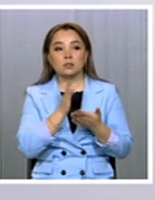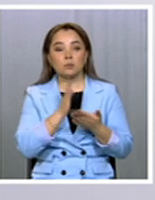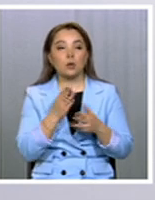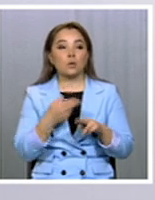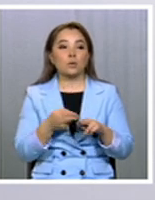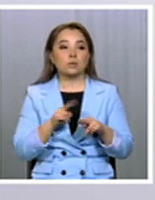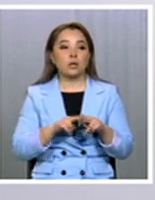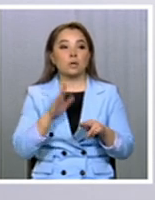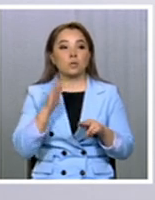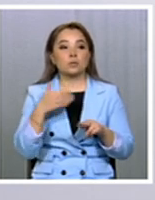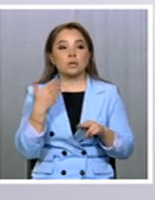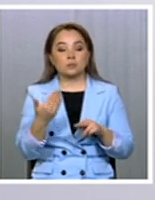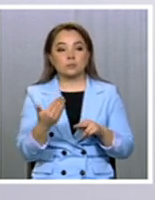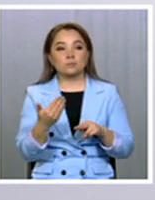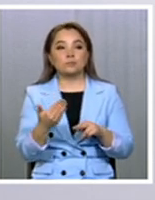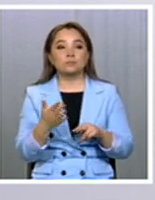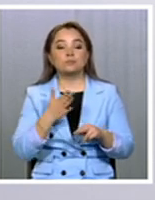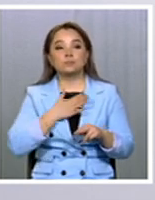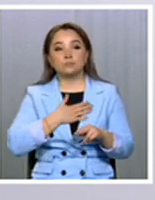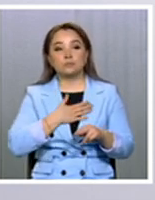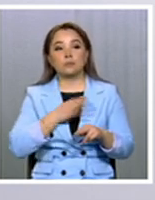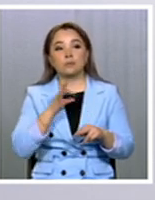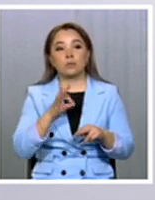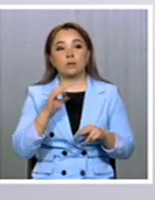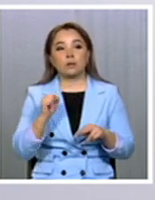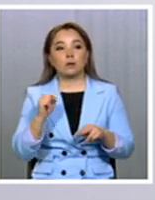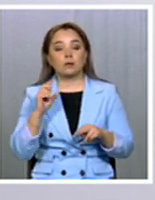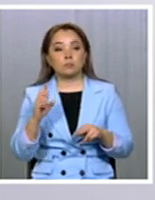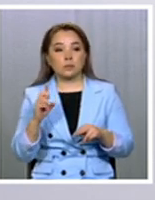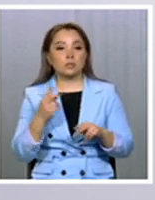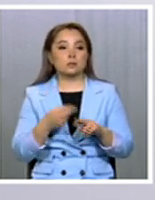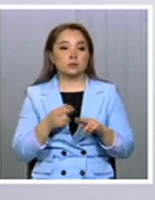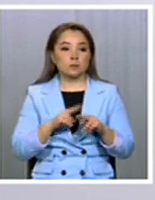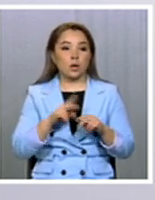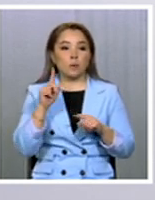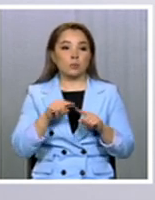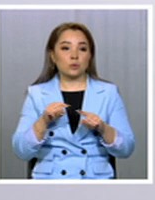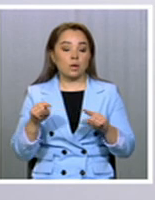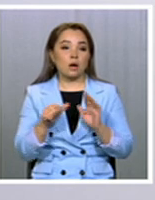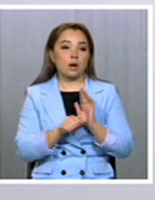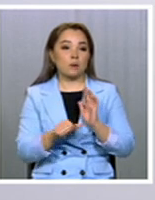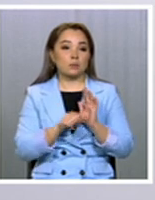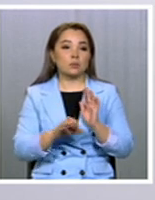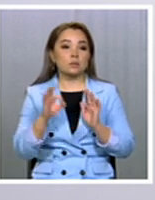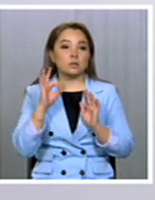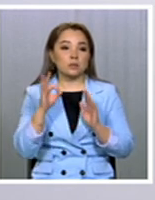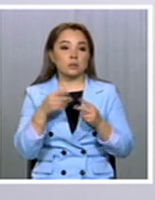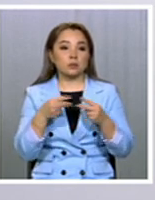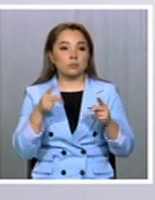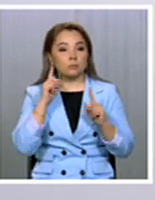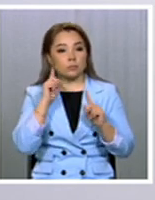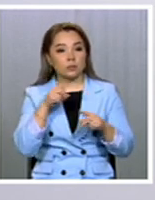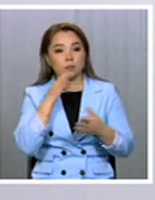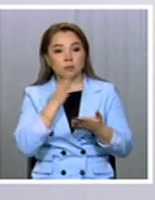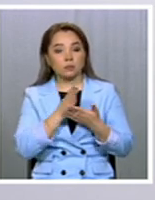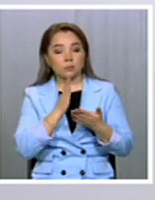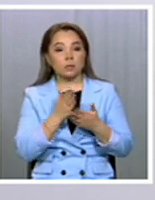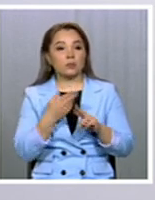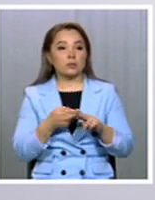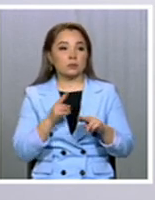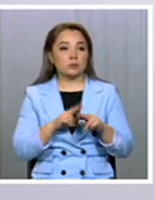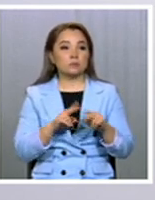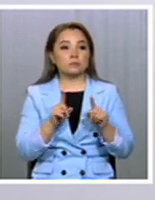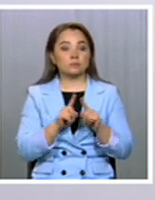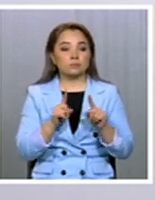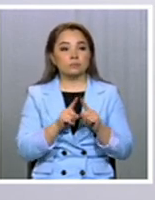болса, біз ОАБ бұрышының 60 градусқа тең екенін білдік. Және